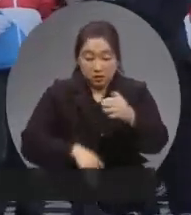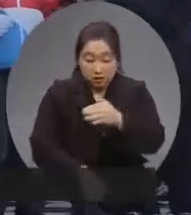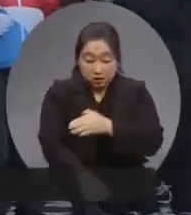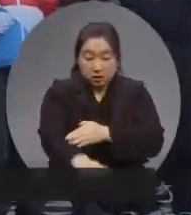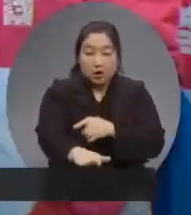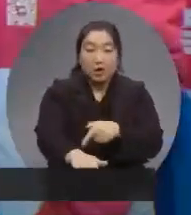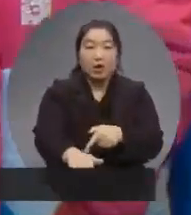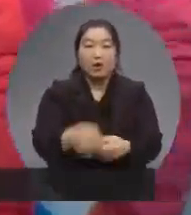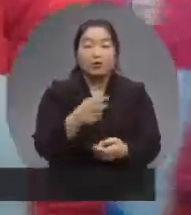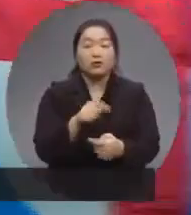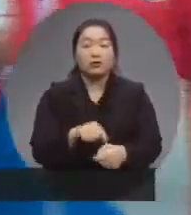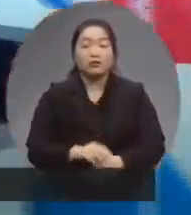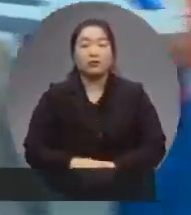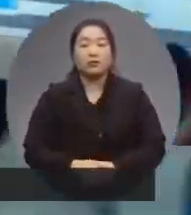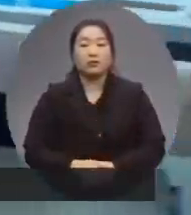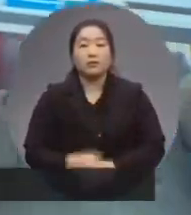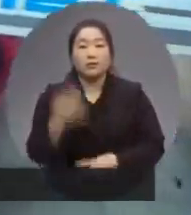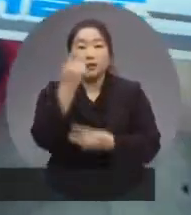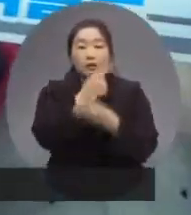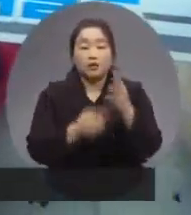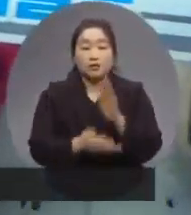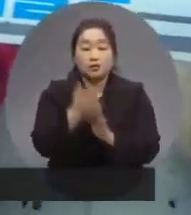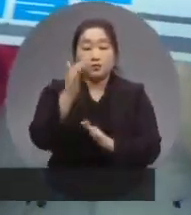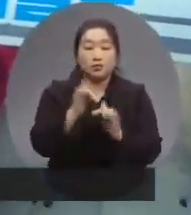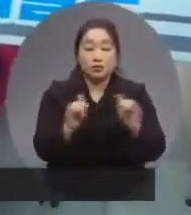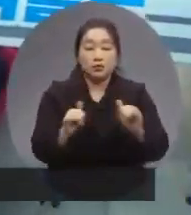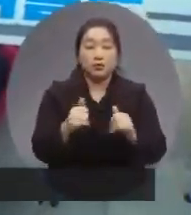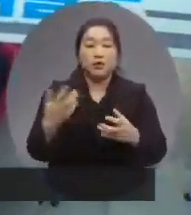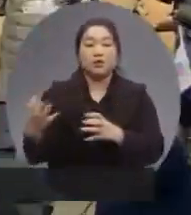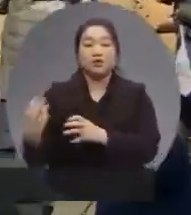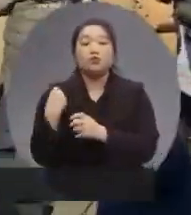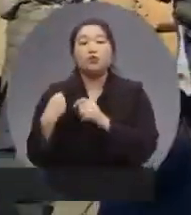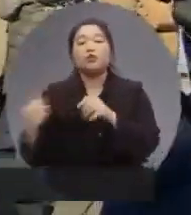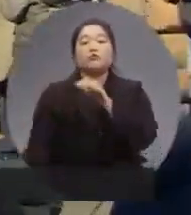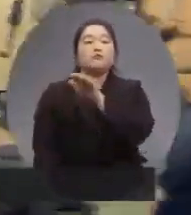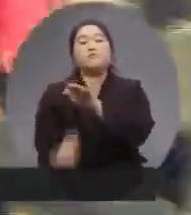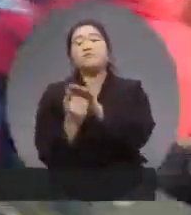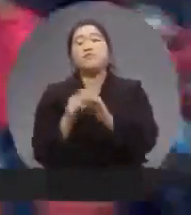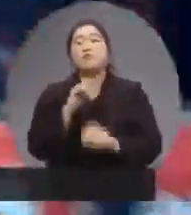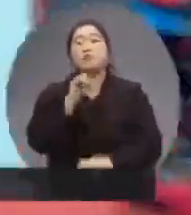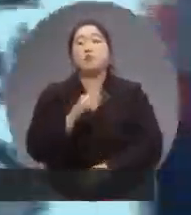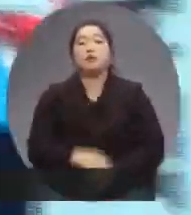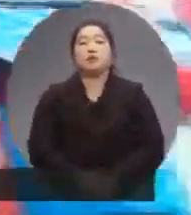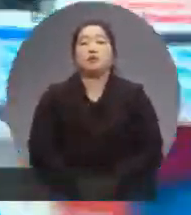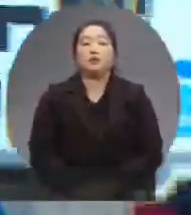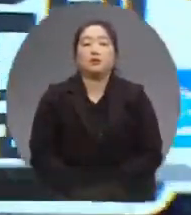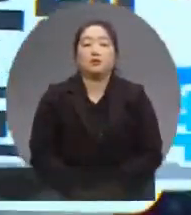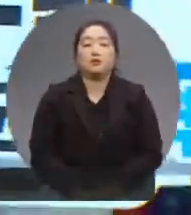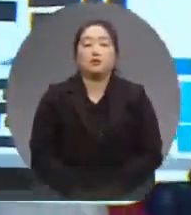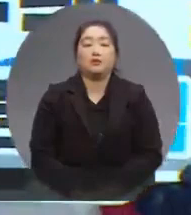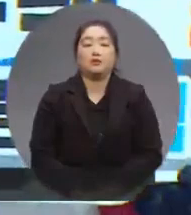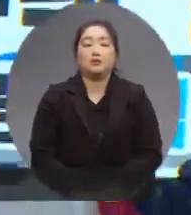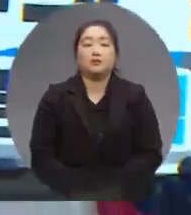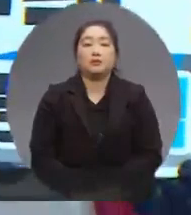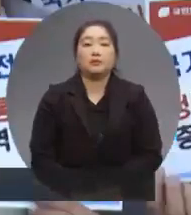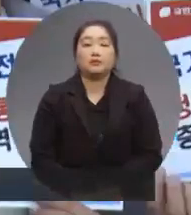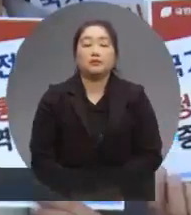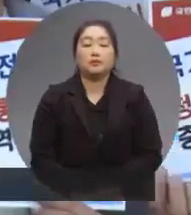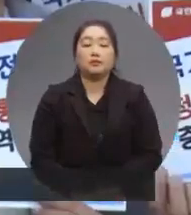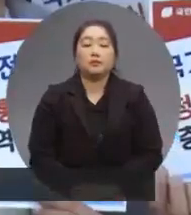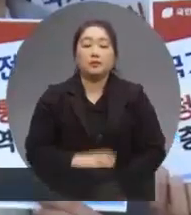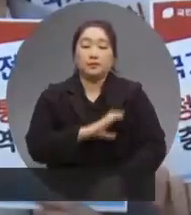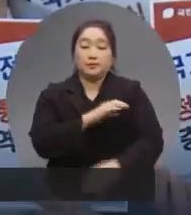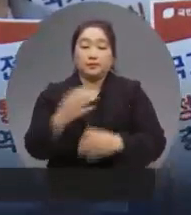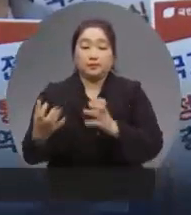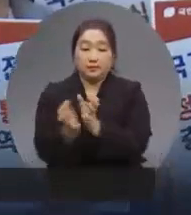통과하는 철도망은 그간 청주시민과 국민의힘에서 이룬 성과라고 강조했습니다. 집권